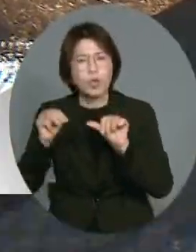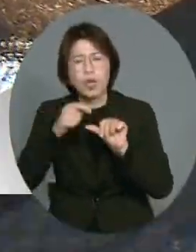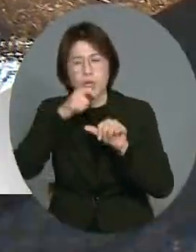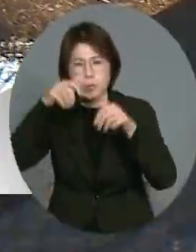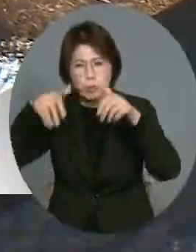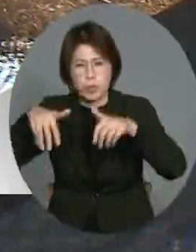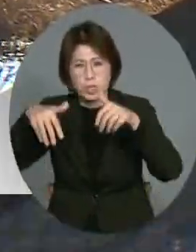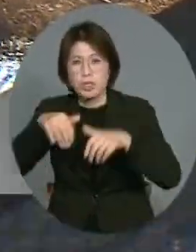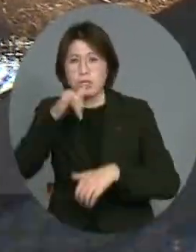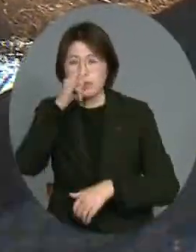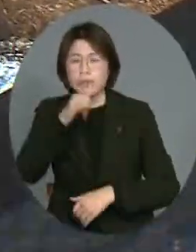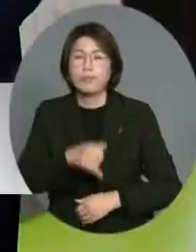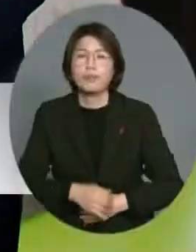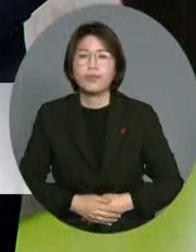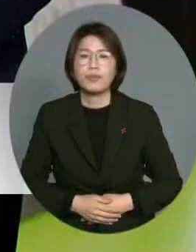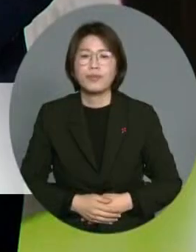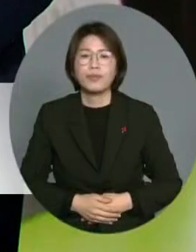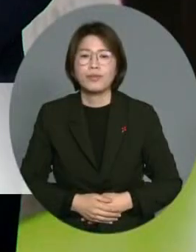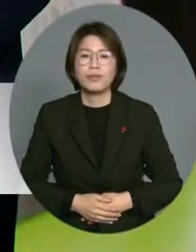비가 내리겠습니다.